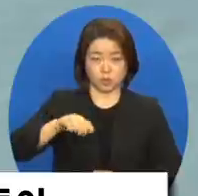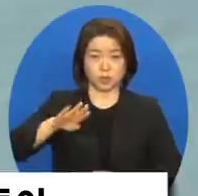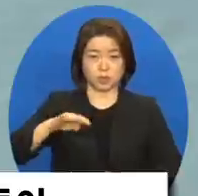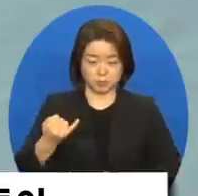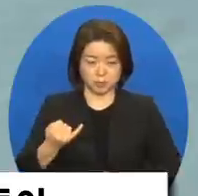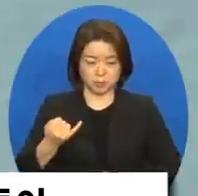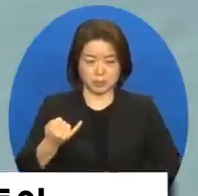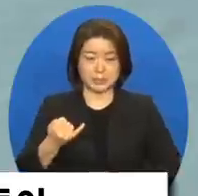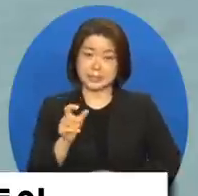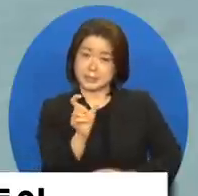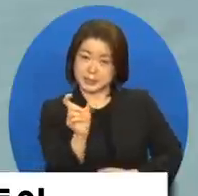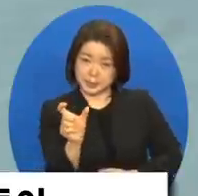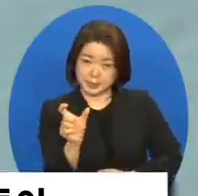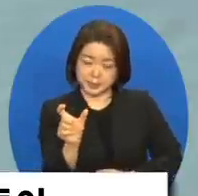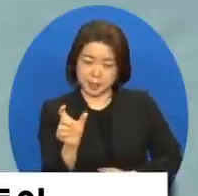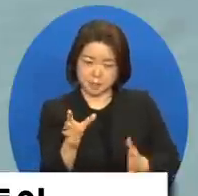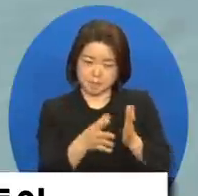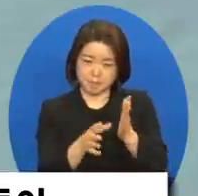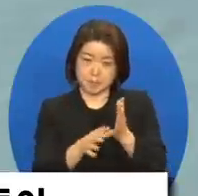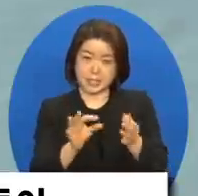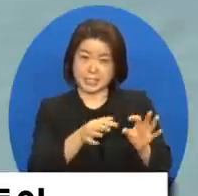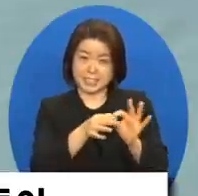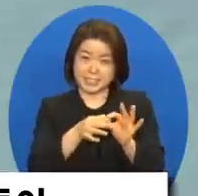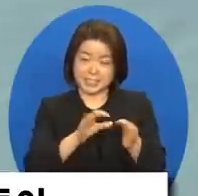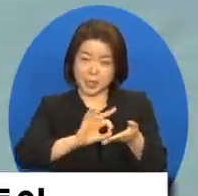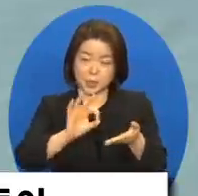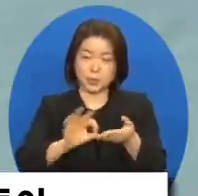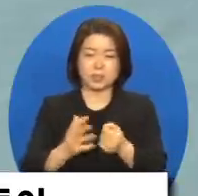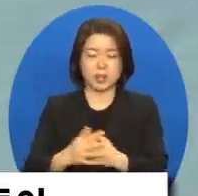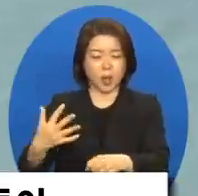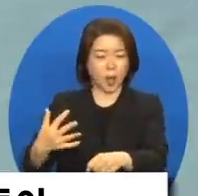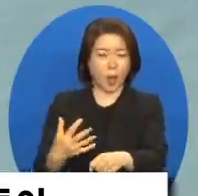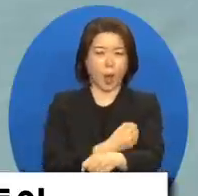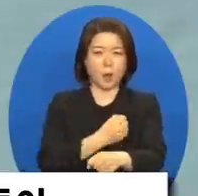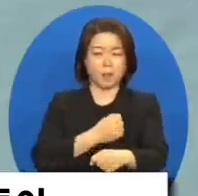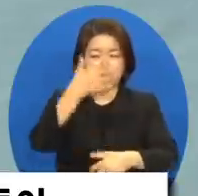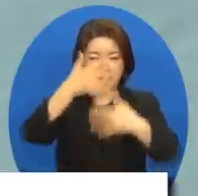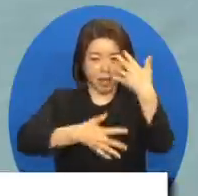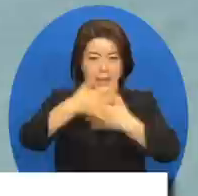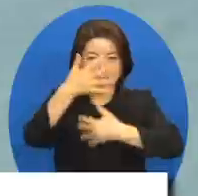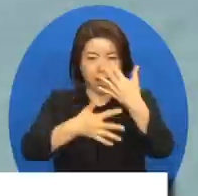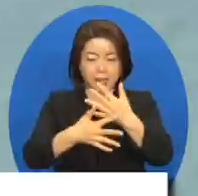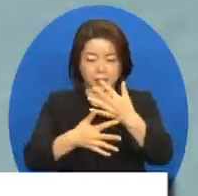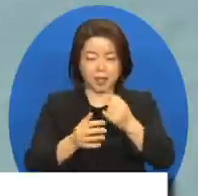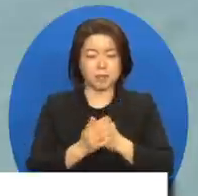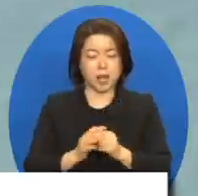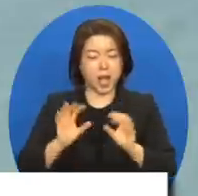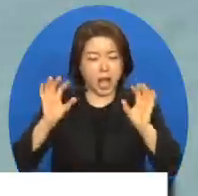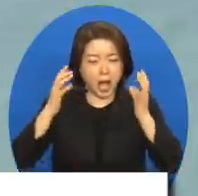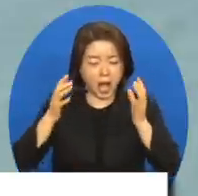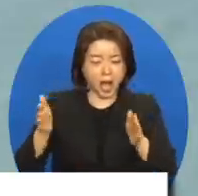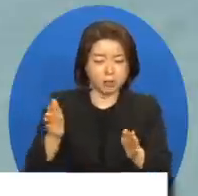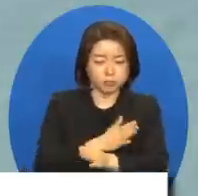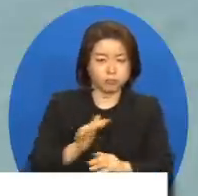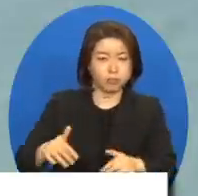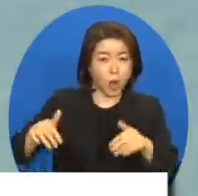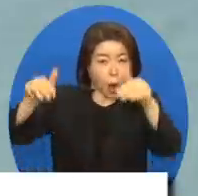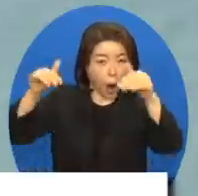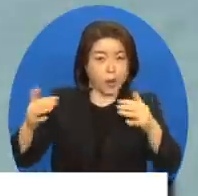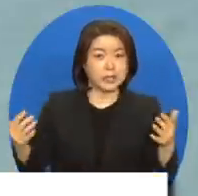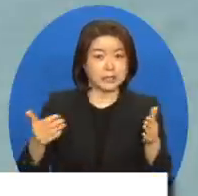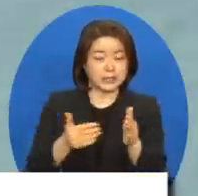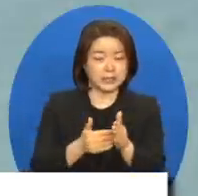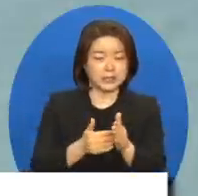유튜브라고 하는 그런 도구를 통해서 엄청나게 영상들이 어린아이부터 어른들까지 이제는